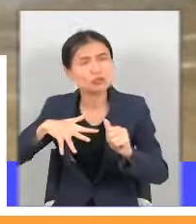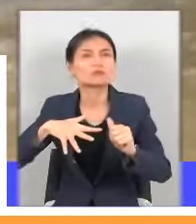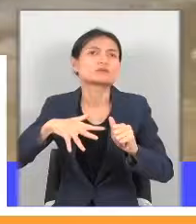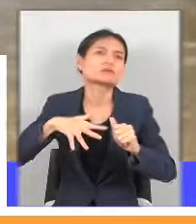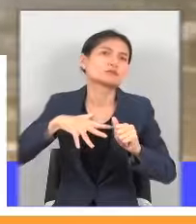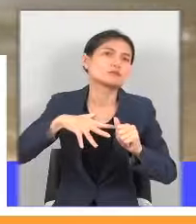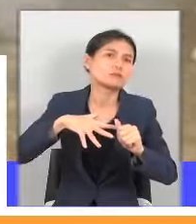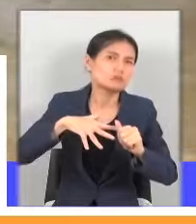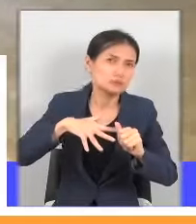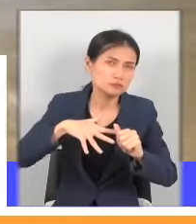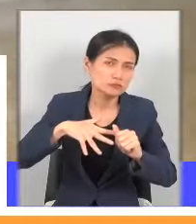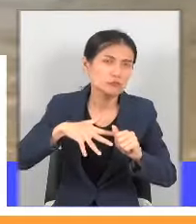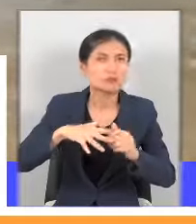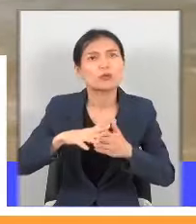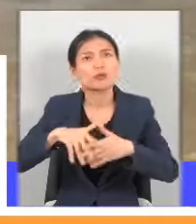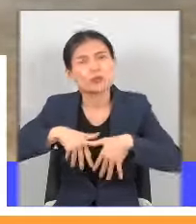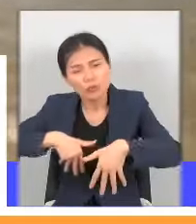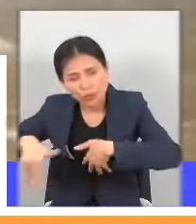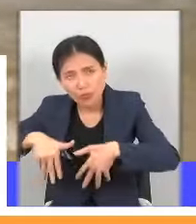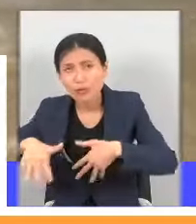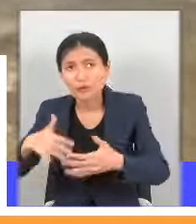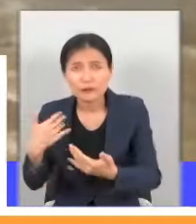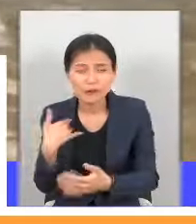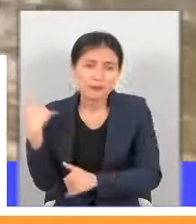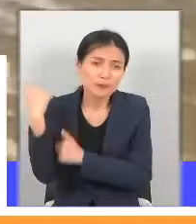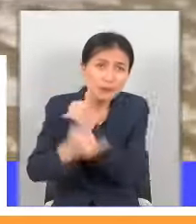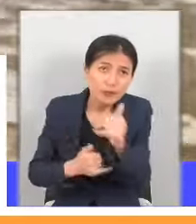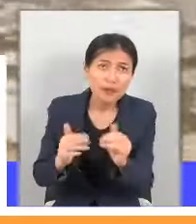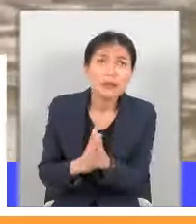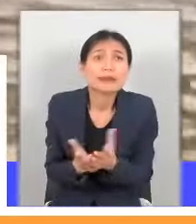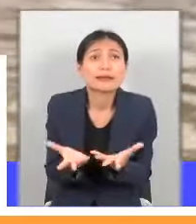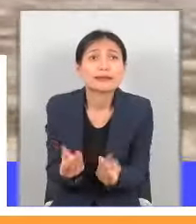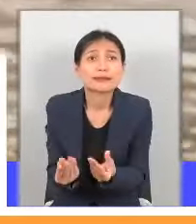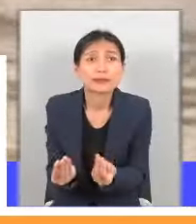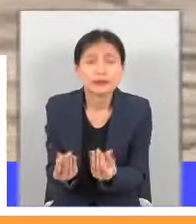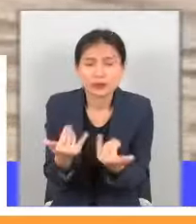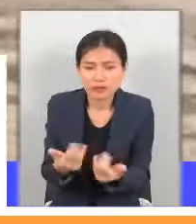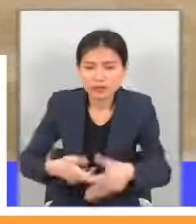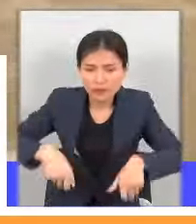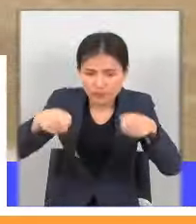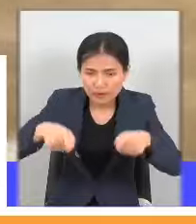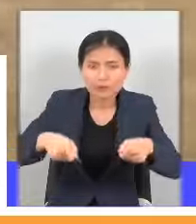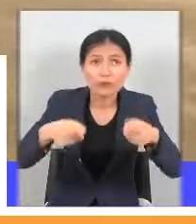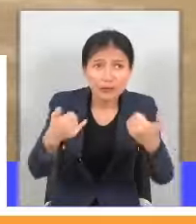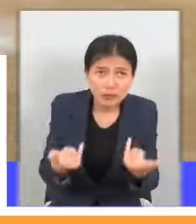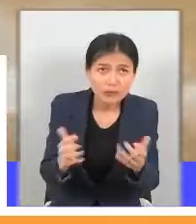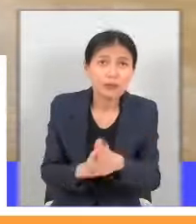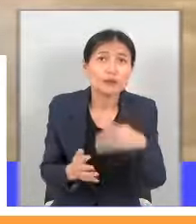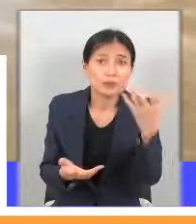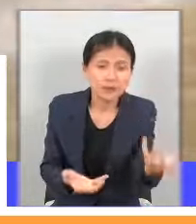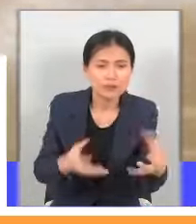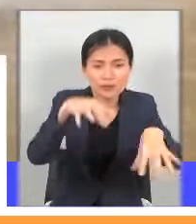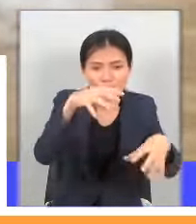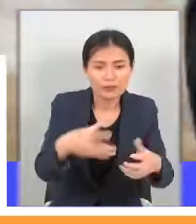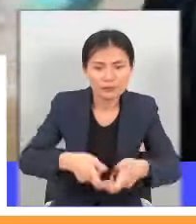เอากระสอบทรายไปวางกั้นเป็นพนังกั้นน้ำชั่วคราวไปก่อนไม่ให้น้ำมันไห